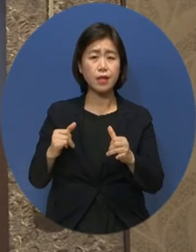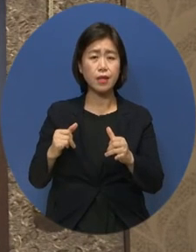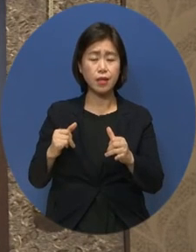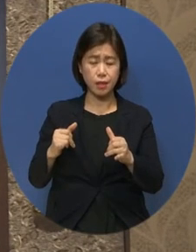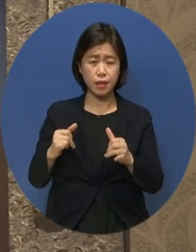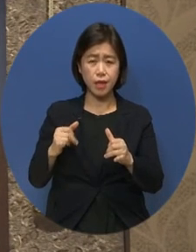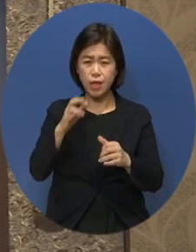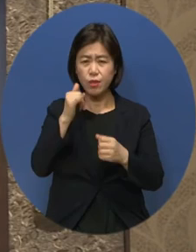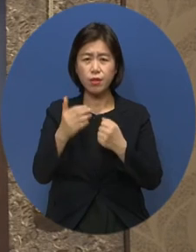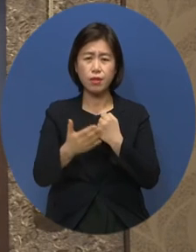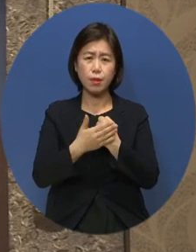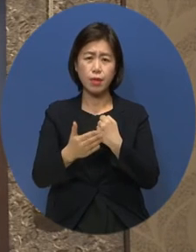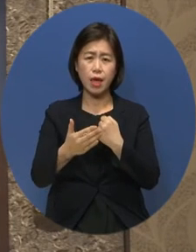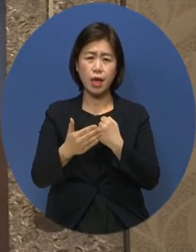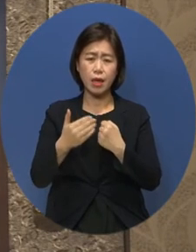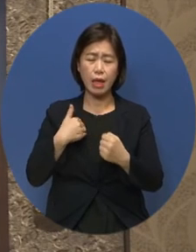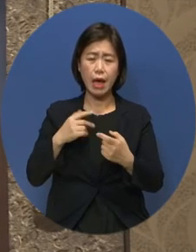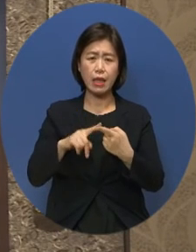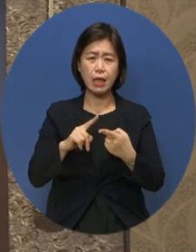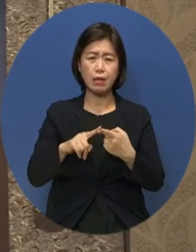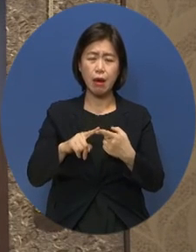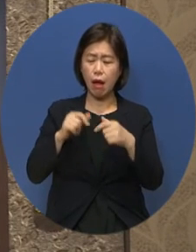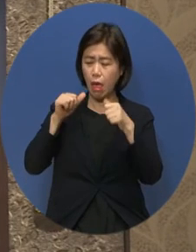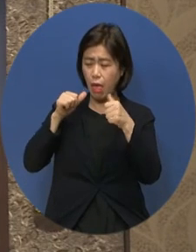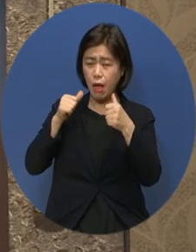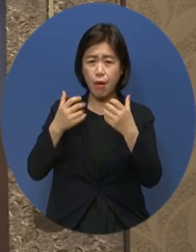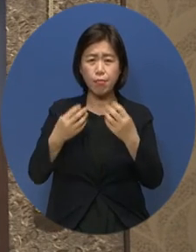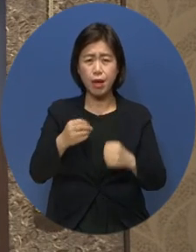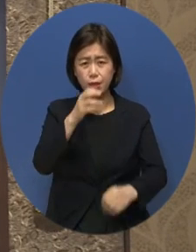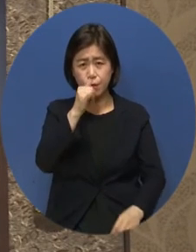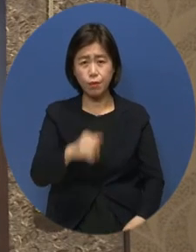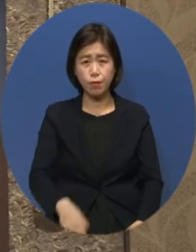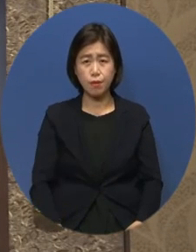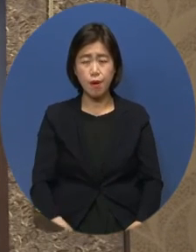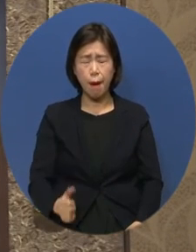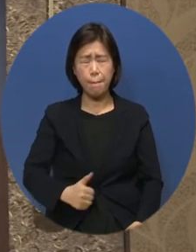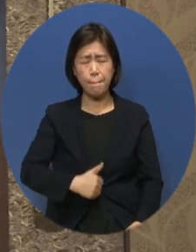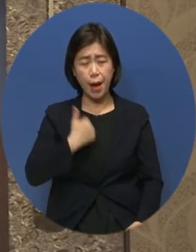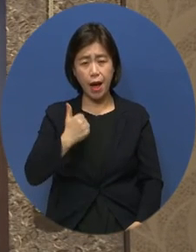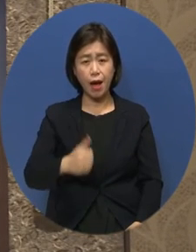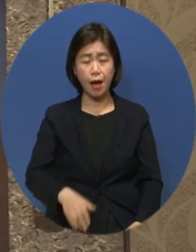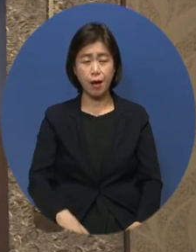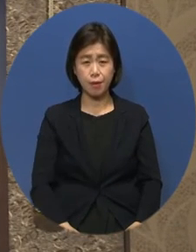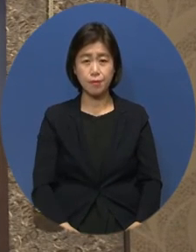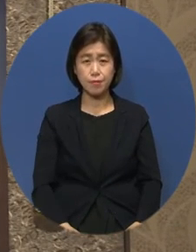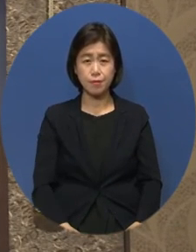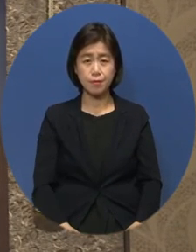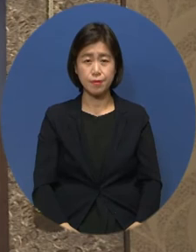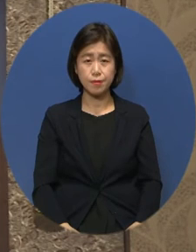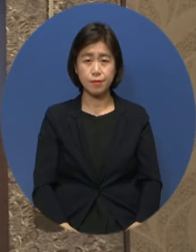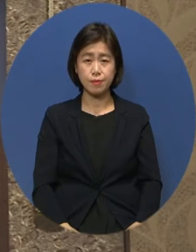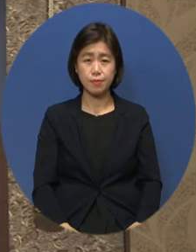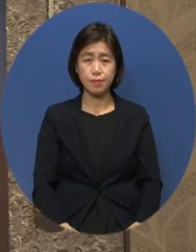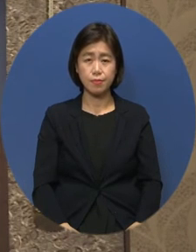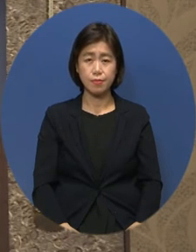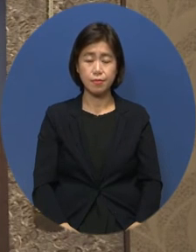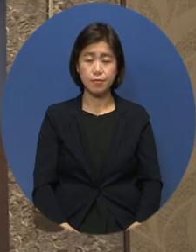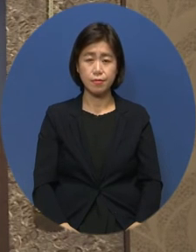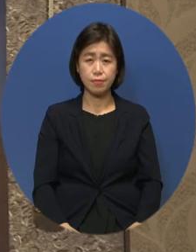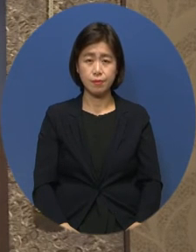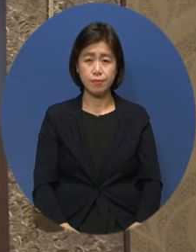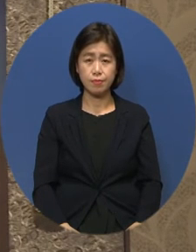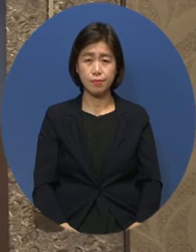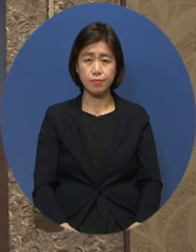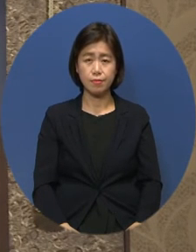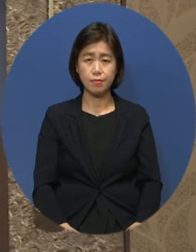노령 감히 되고 어 그래서 여기에 대해서 분을 참지 못하고 제가 에 막 어여 여기에